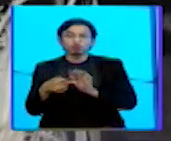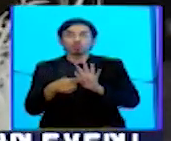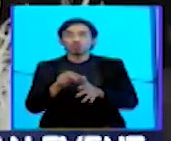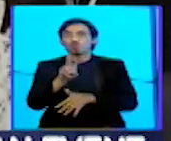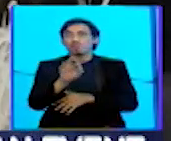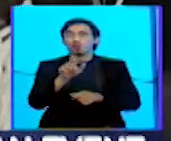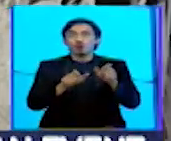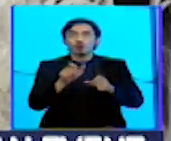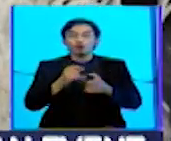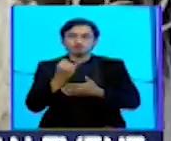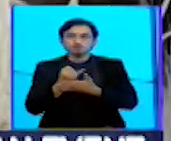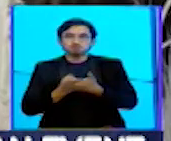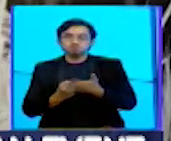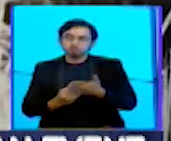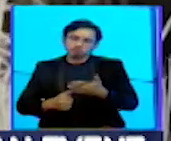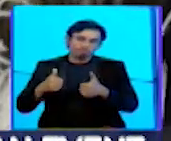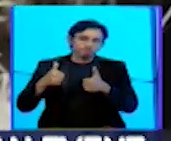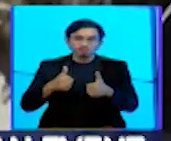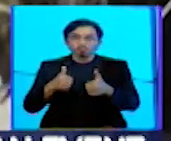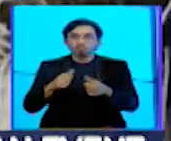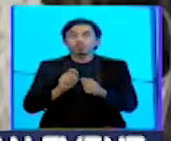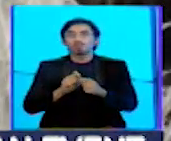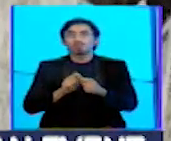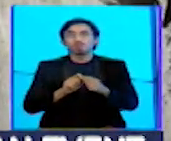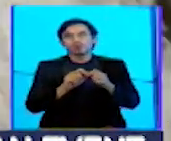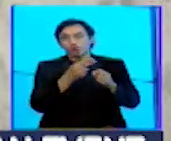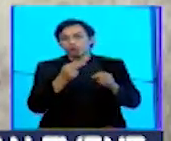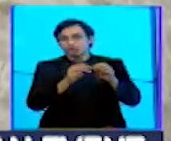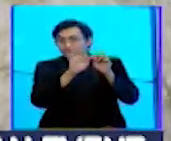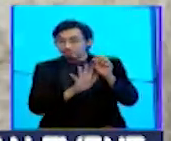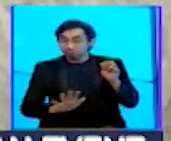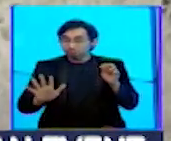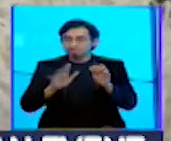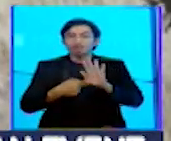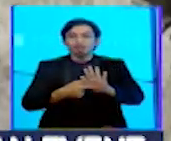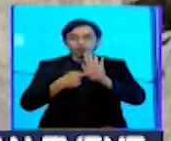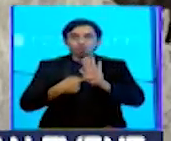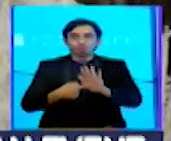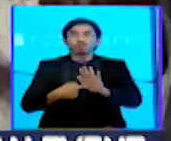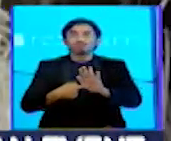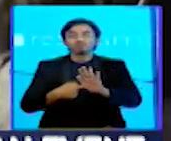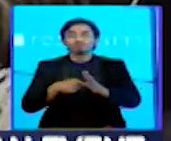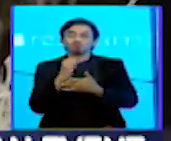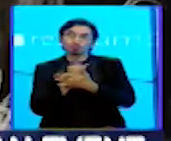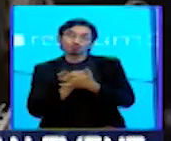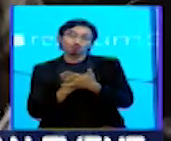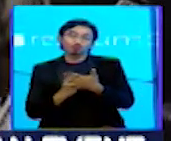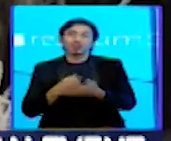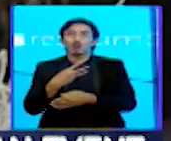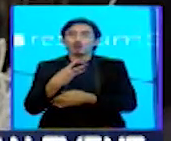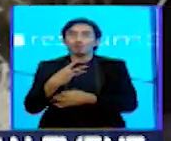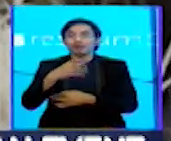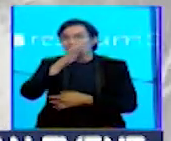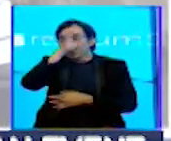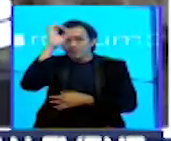air, Modest FF Fund 2021 menjadi ajang untuk melahirkan karya-karya ekonomi kreatif yang berdaya saing